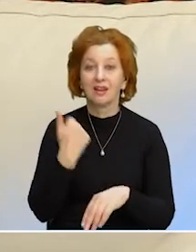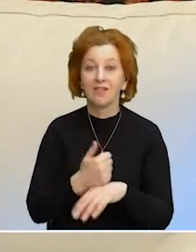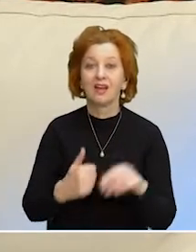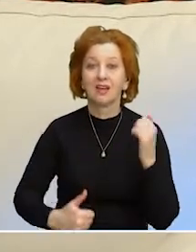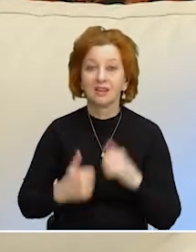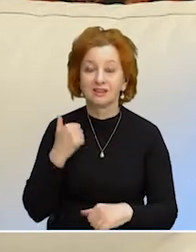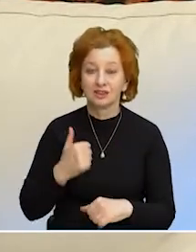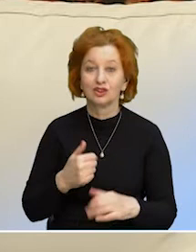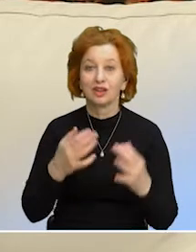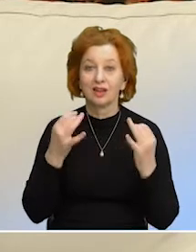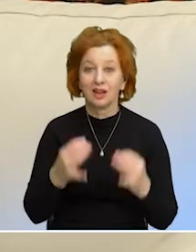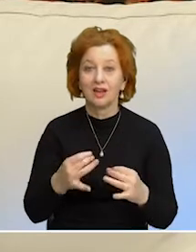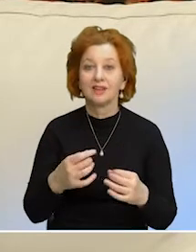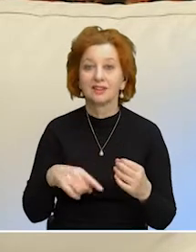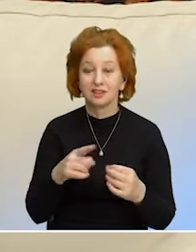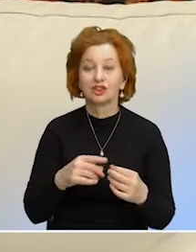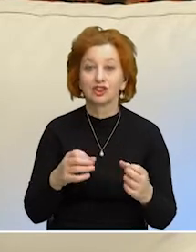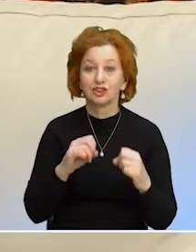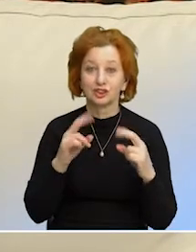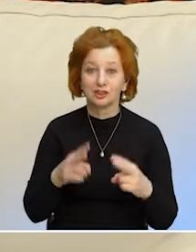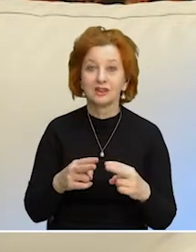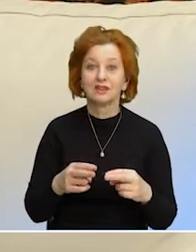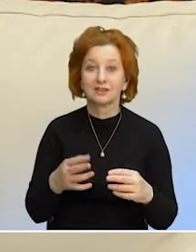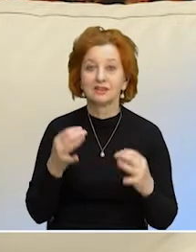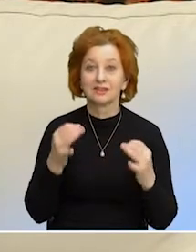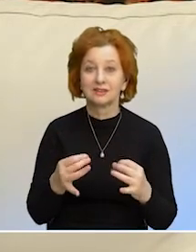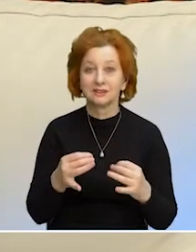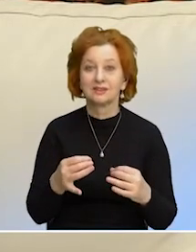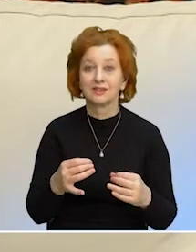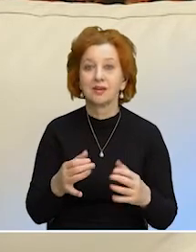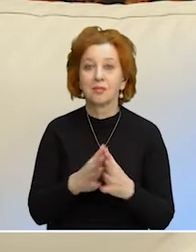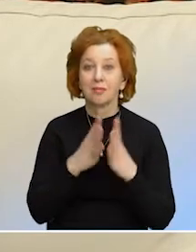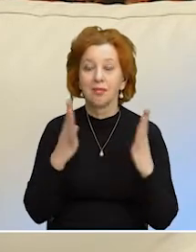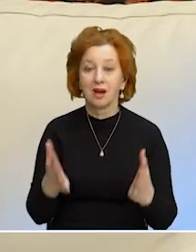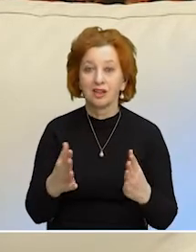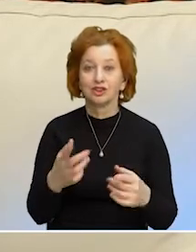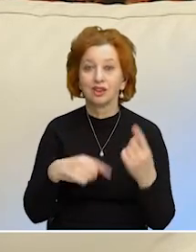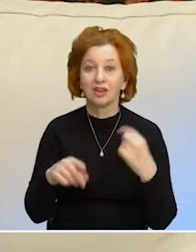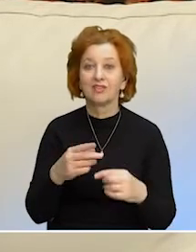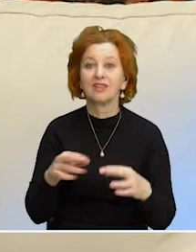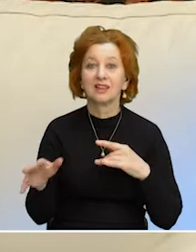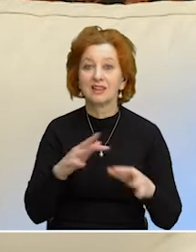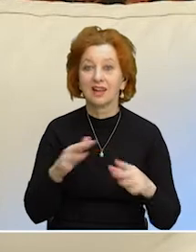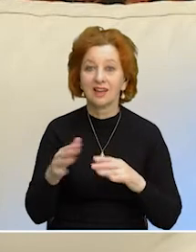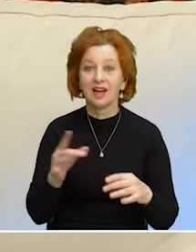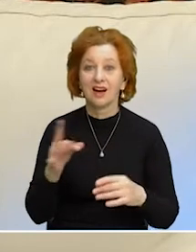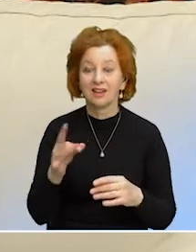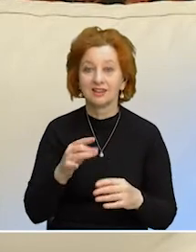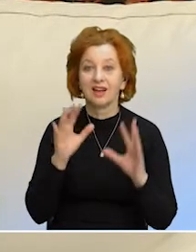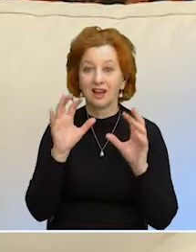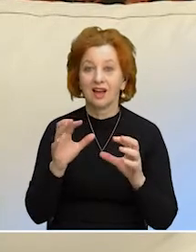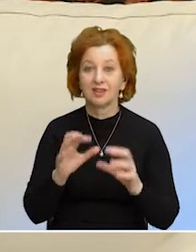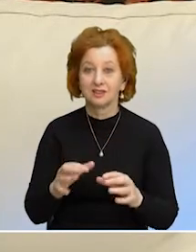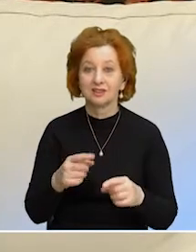достоинство, самое главное достижение. Даже Степашин у нас, большой у нас наш деятель,